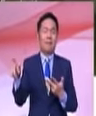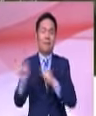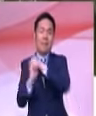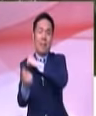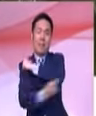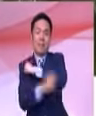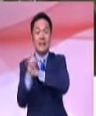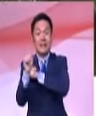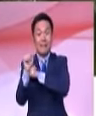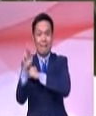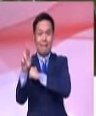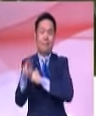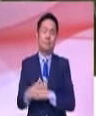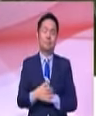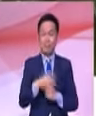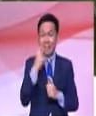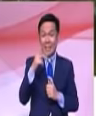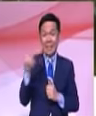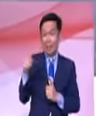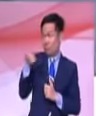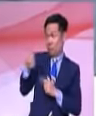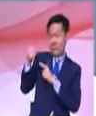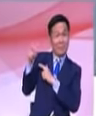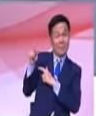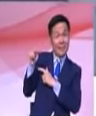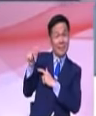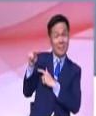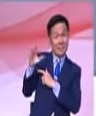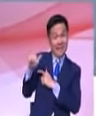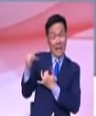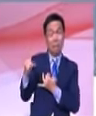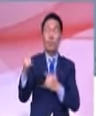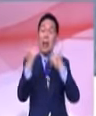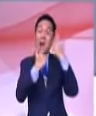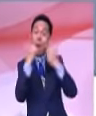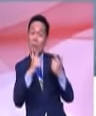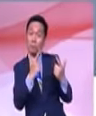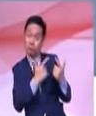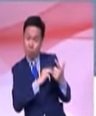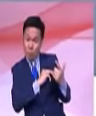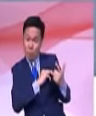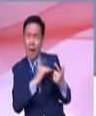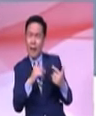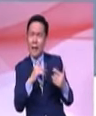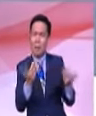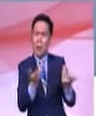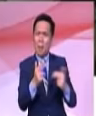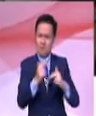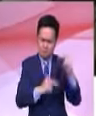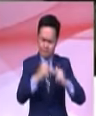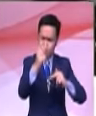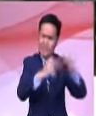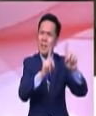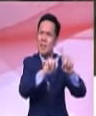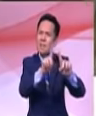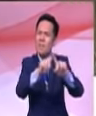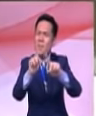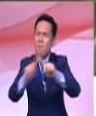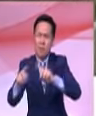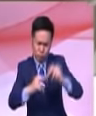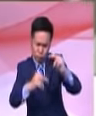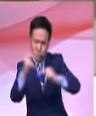Dalam lawatan itu, Dato' Sri Haja Nancy memaklumkan MOTEC sedia membantu menaik taraf beberapa kemudahan infrastruktur yang